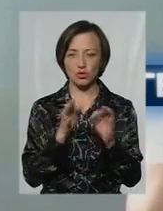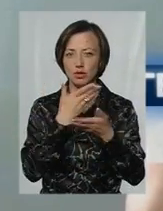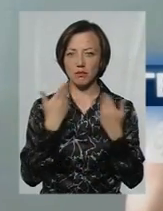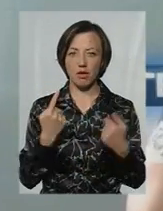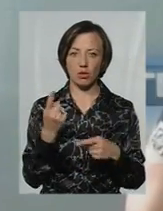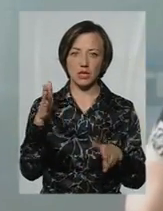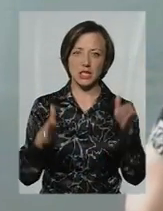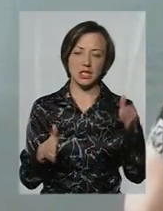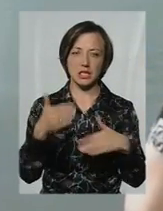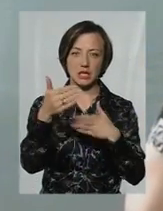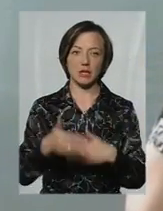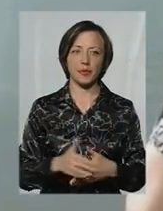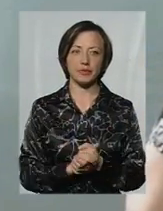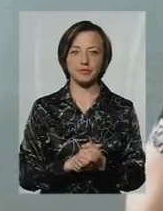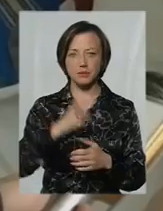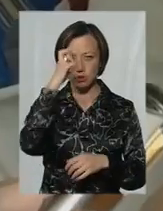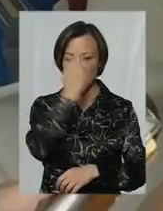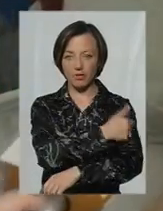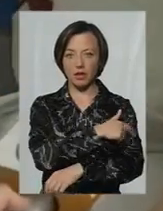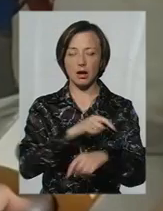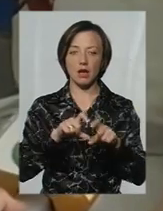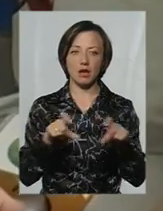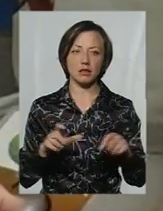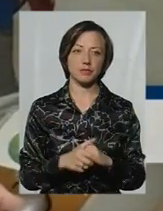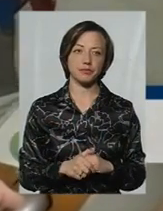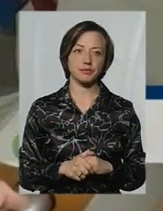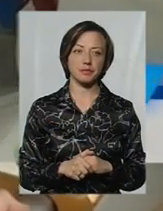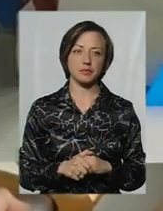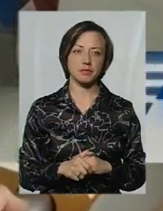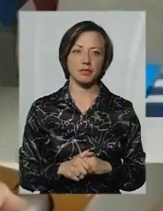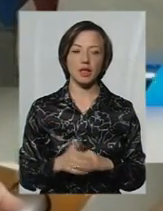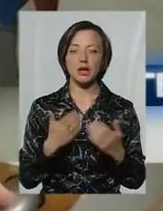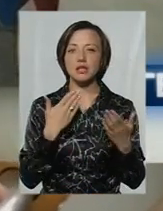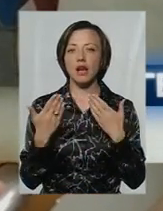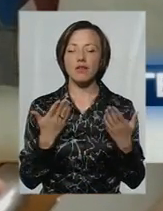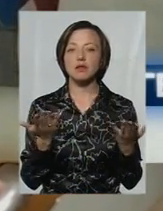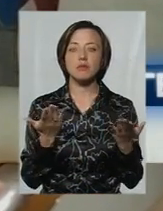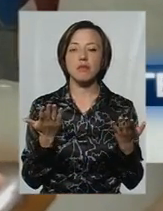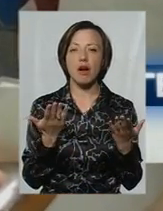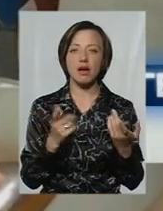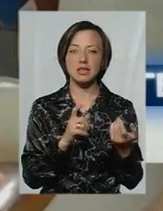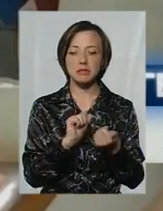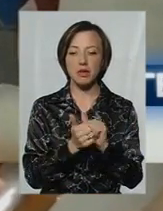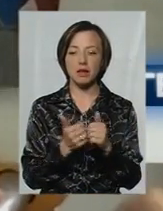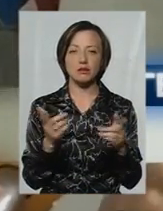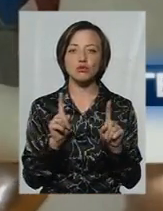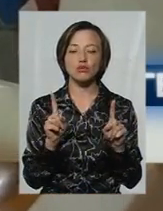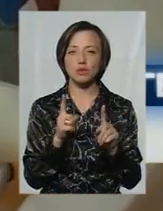стіни. Державні лікарні. Ставлення, смотря яка зміна і смотря що, все